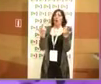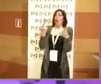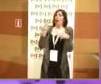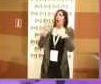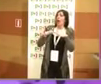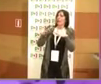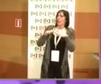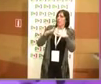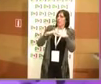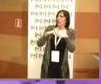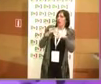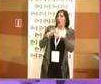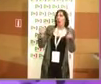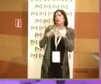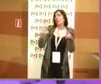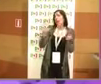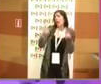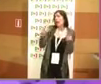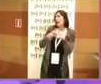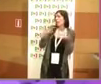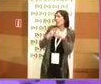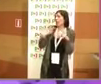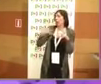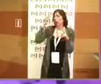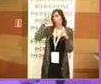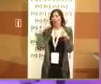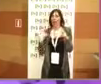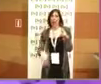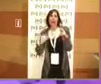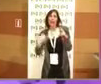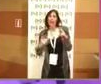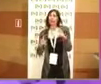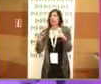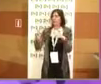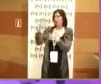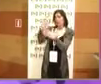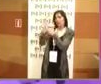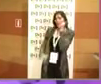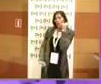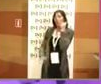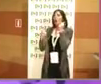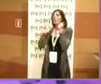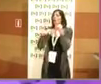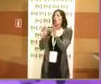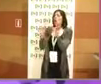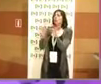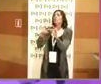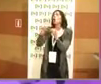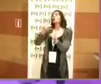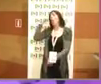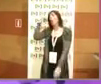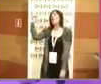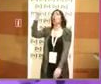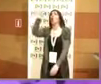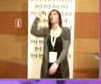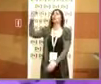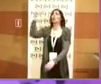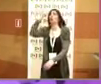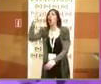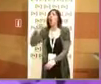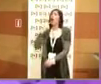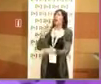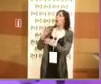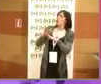alto rischio e sta fallendo, con un programma insostenibile, un consenso fondato su illusioni, promesse a breve termine,